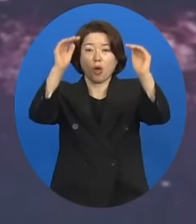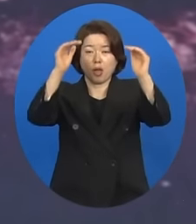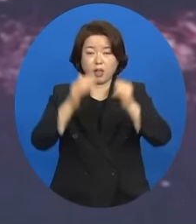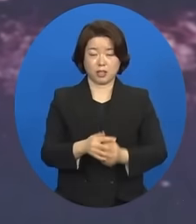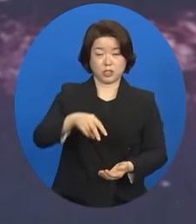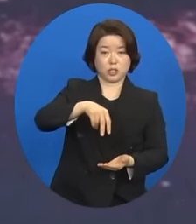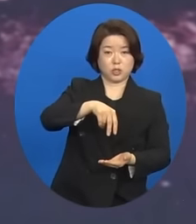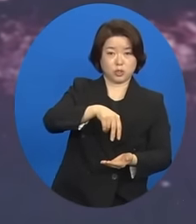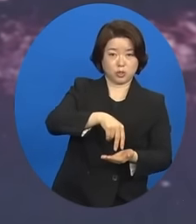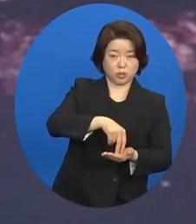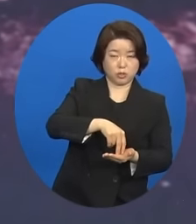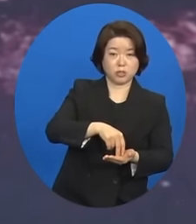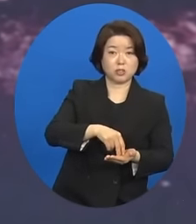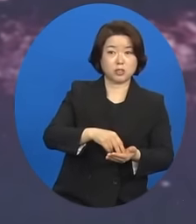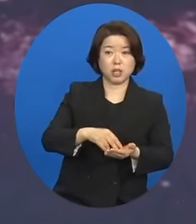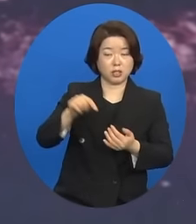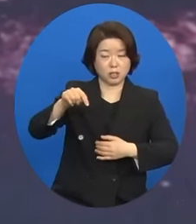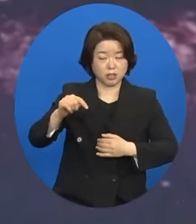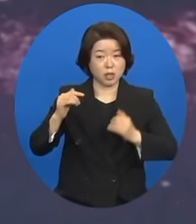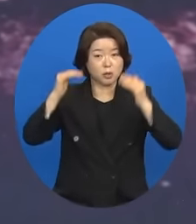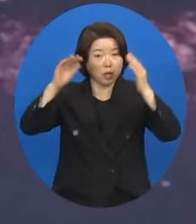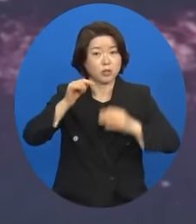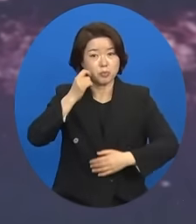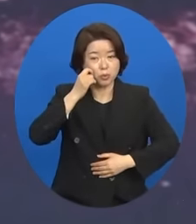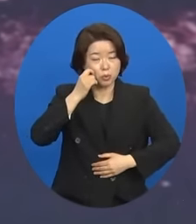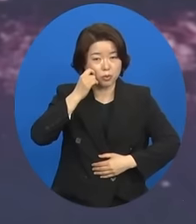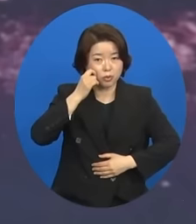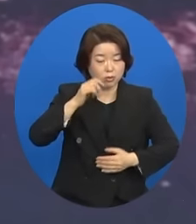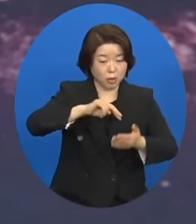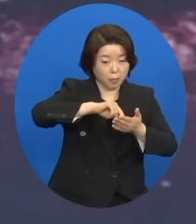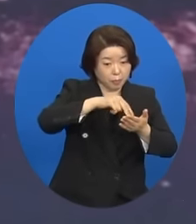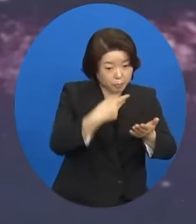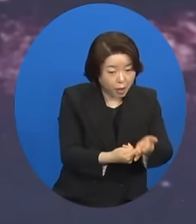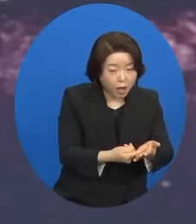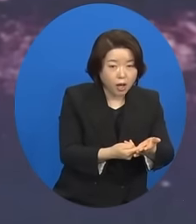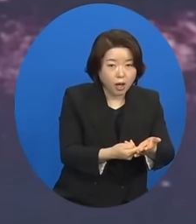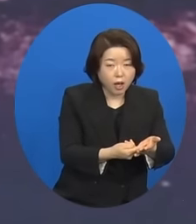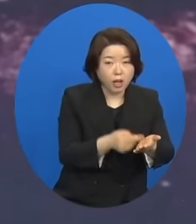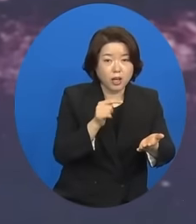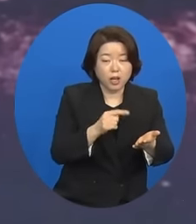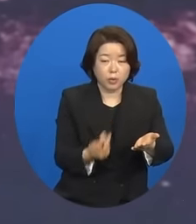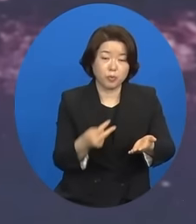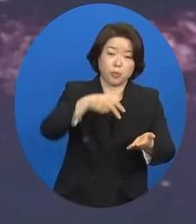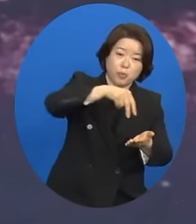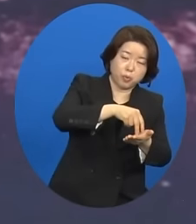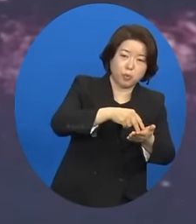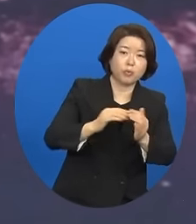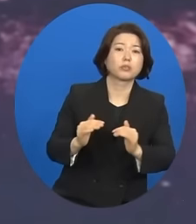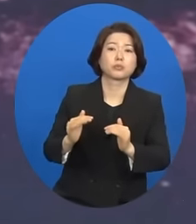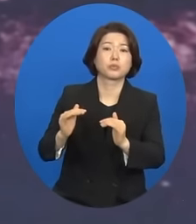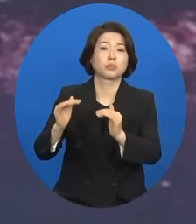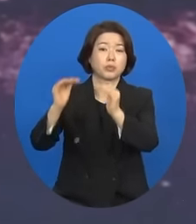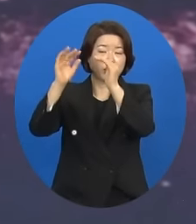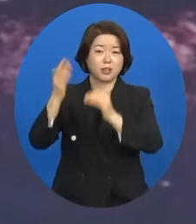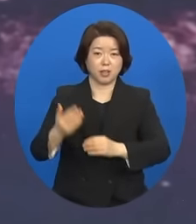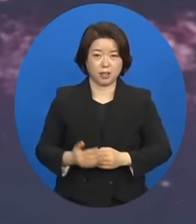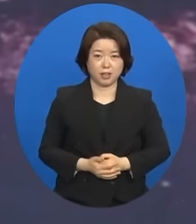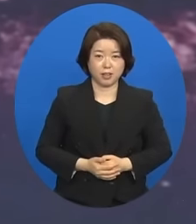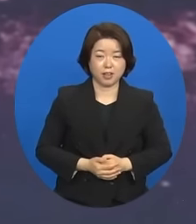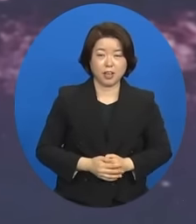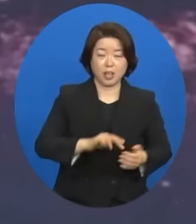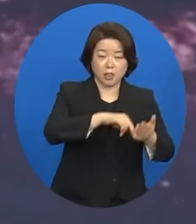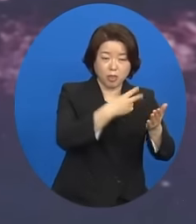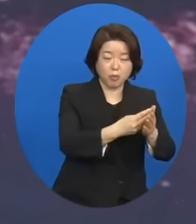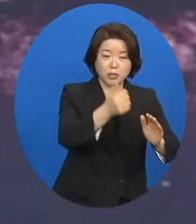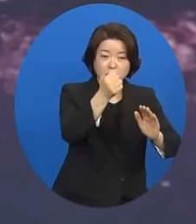못해요 근데 넘어지고 나서야 성숙합니다 아 그 넘어지는 것은 실패하는 것은 여러분 그것은